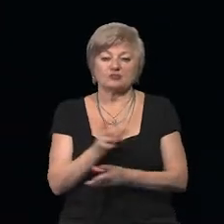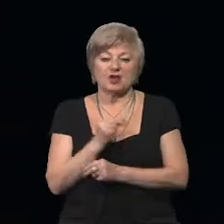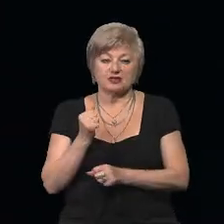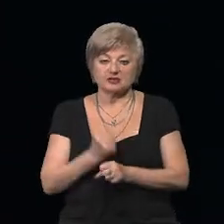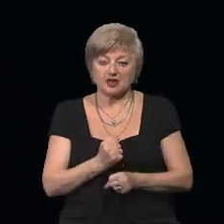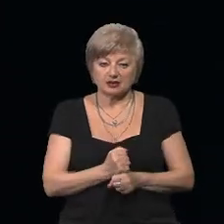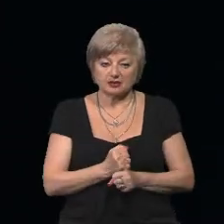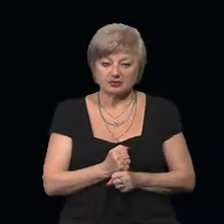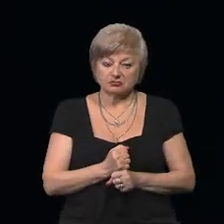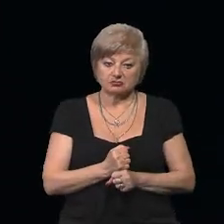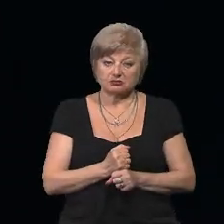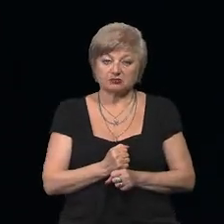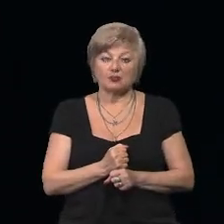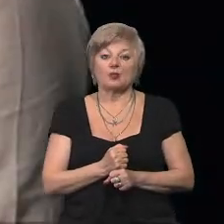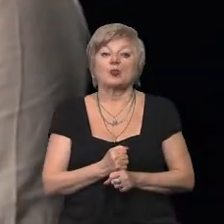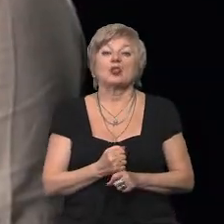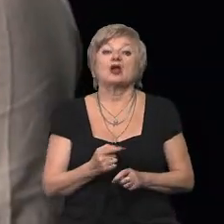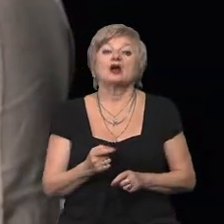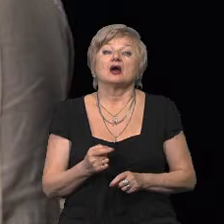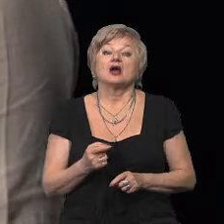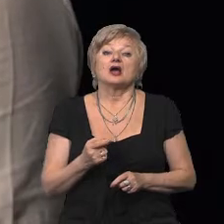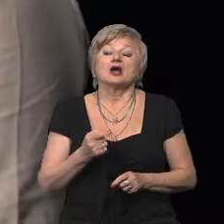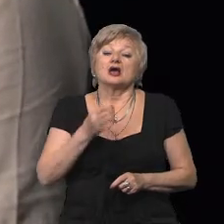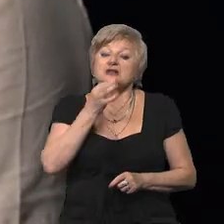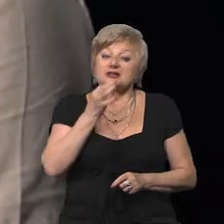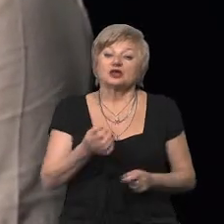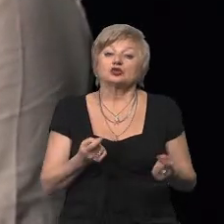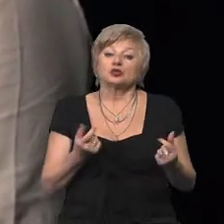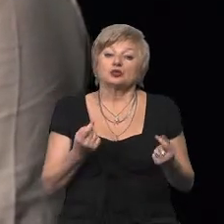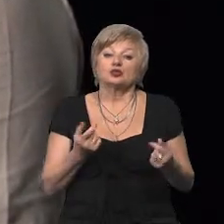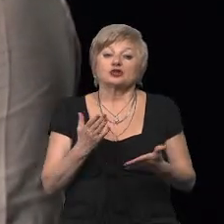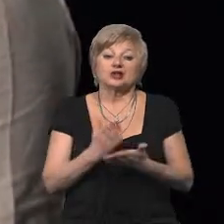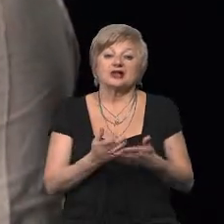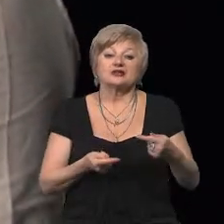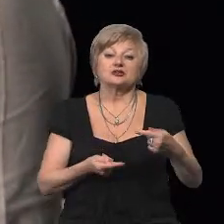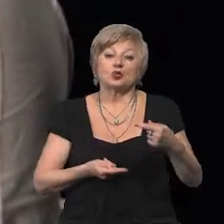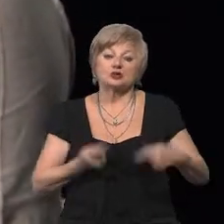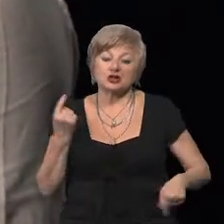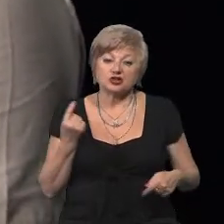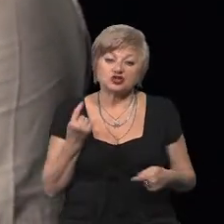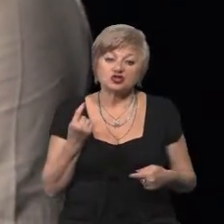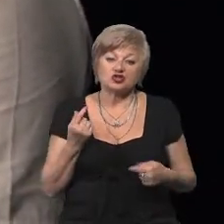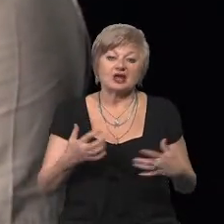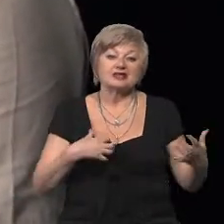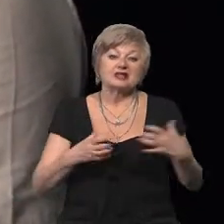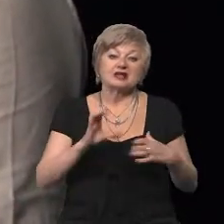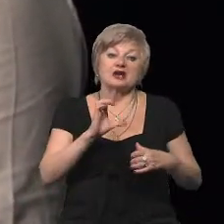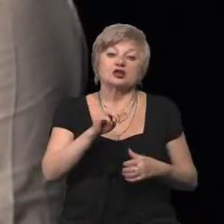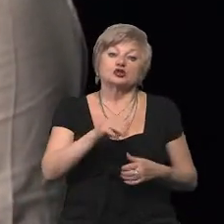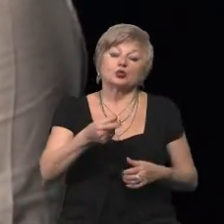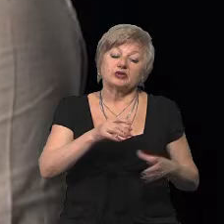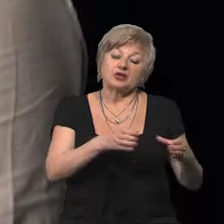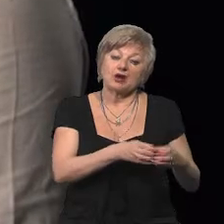такого мінімалу mm-hmm. театру? Ну, скажу немножко отличие антреприза от студии, именно театральное искусство. Антреприза